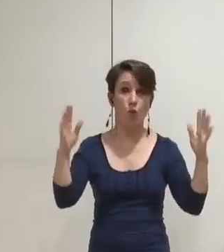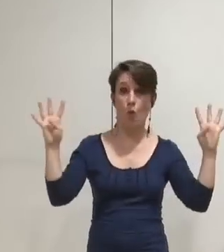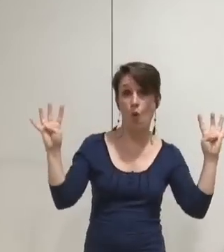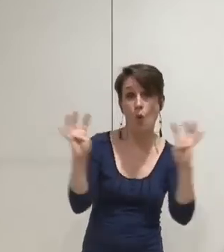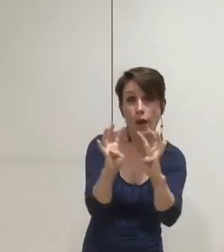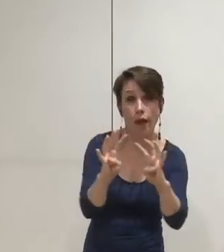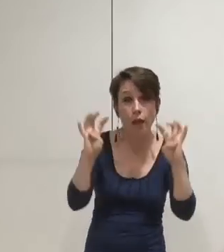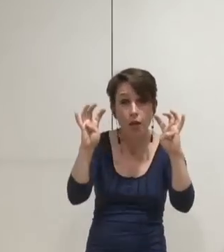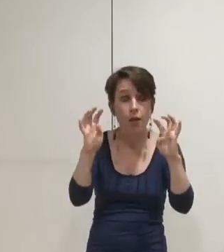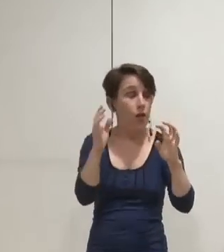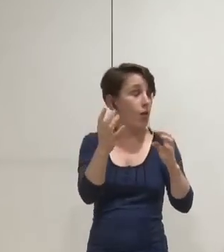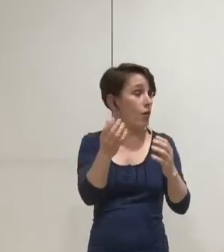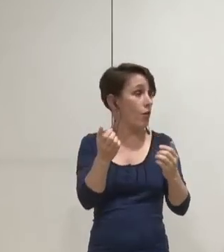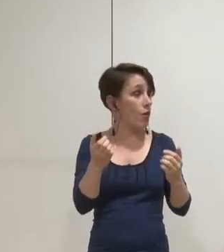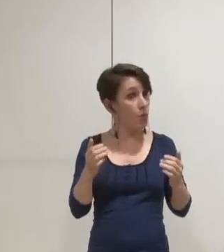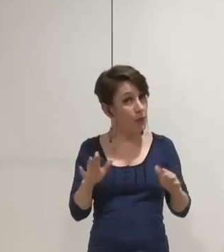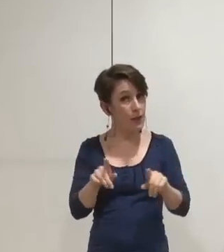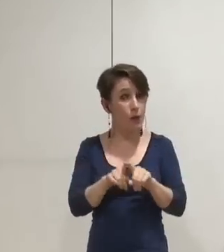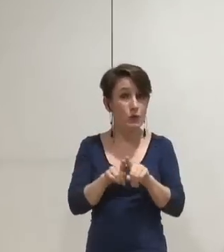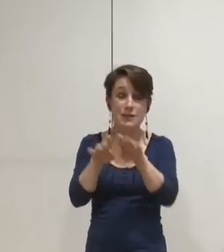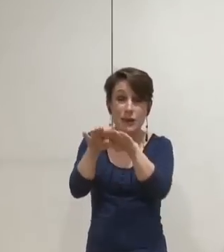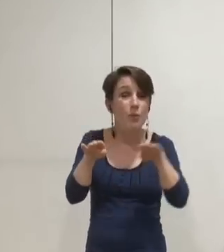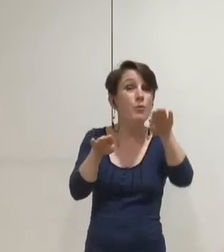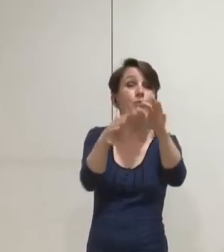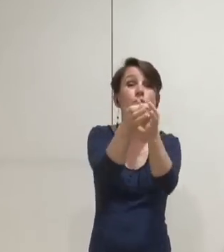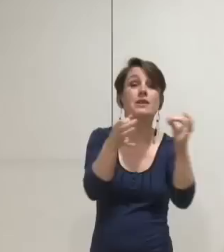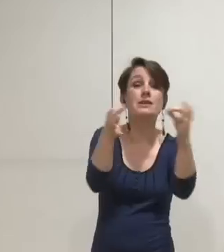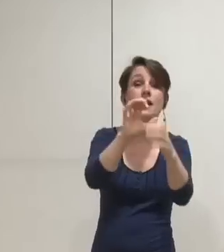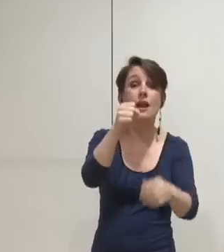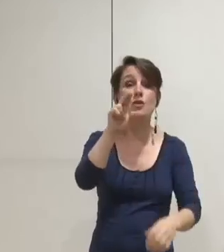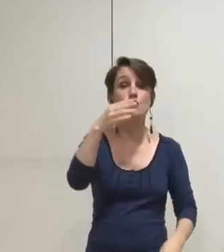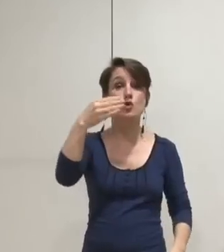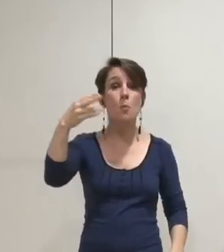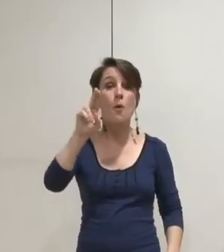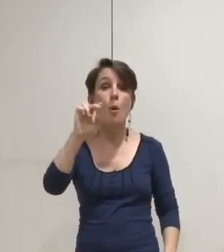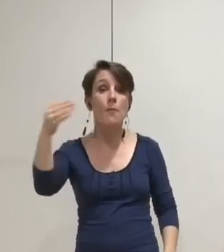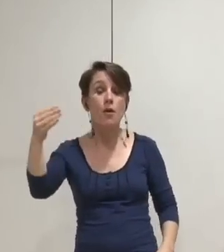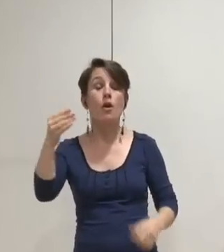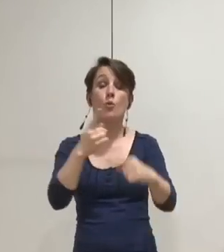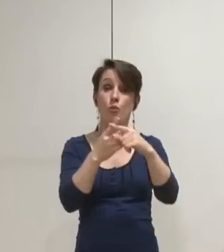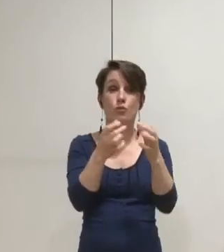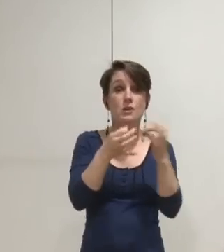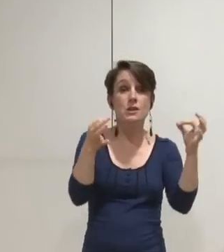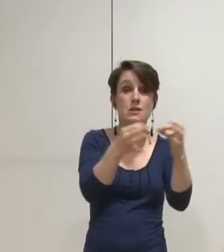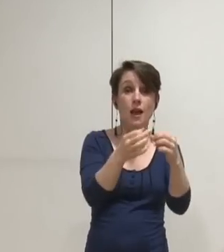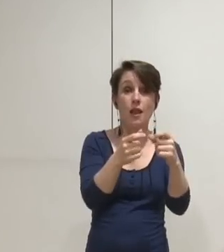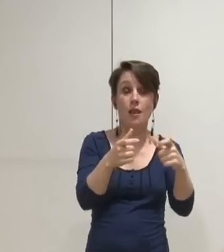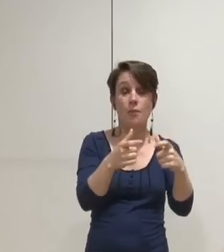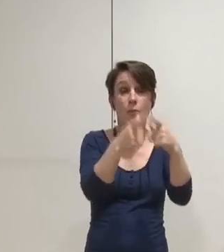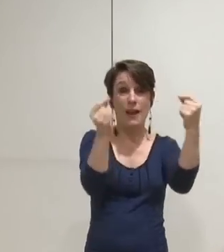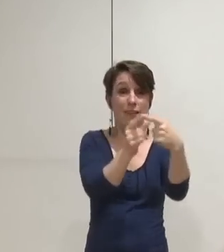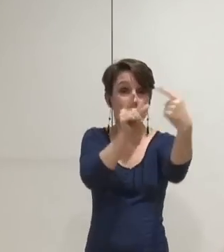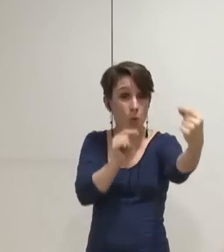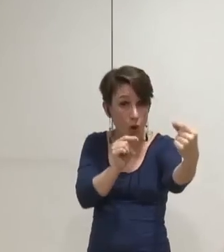incluent également en raison du SOMUM en raison du du du palais du Palais des Sport euh